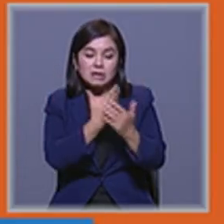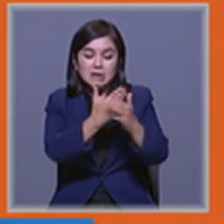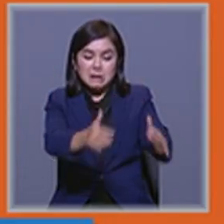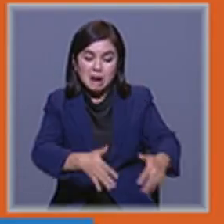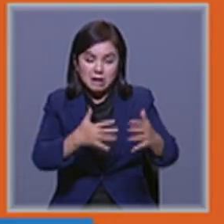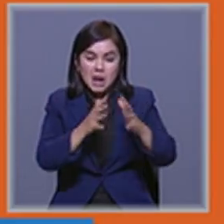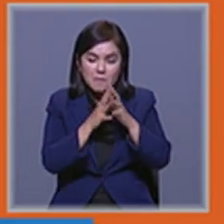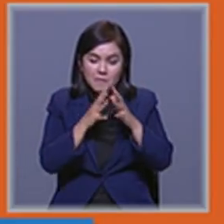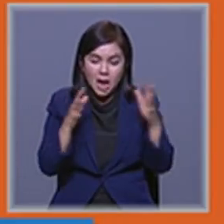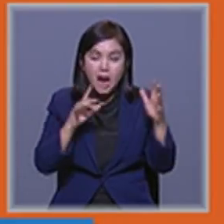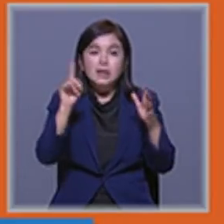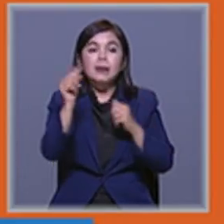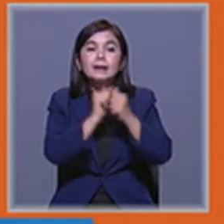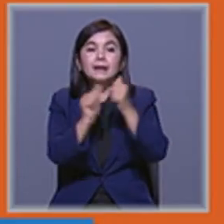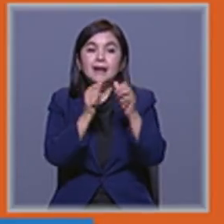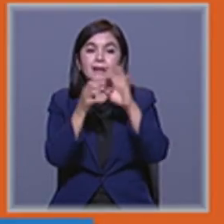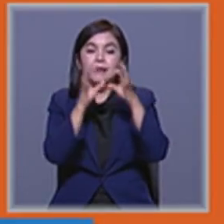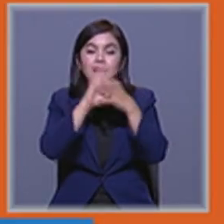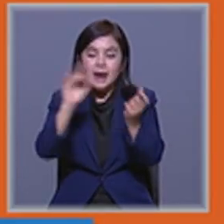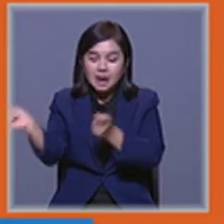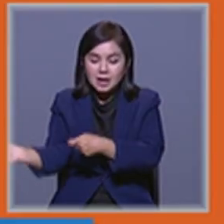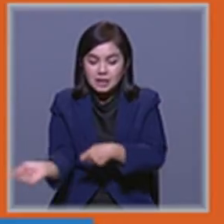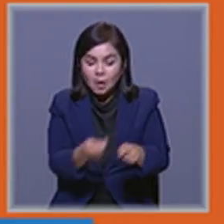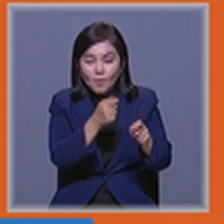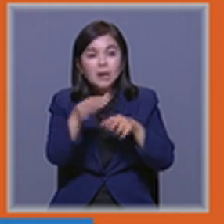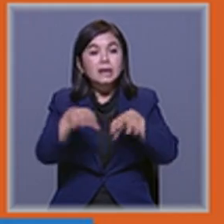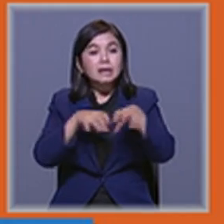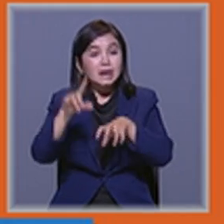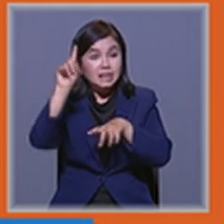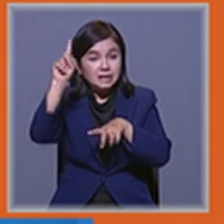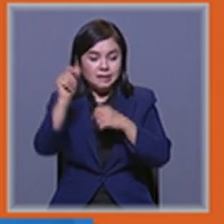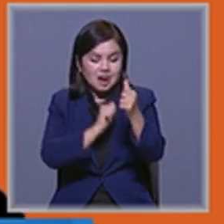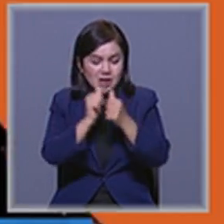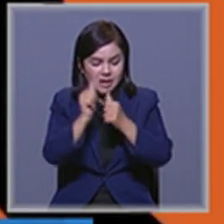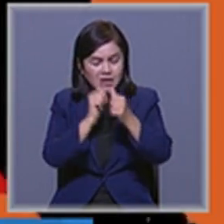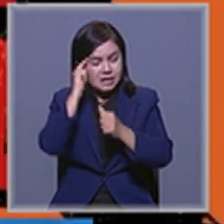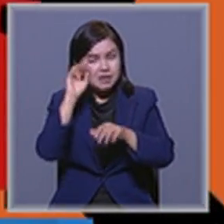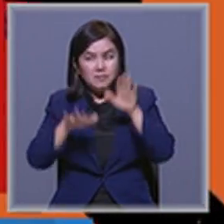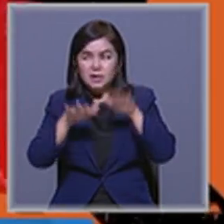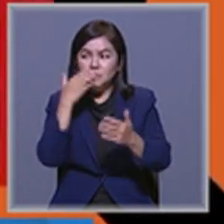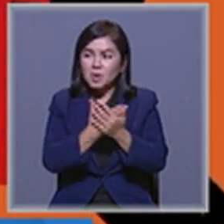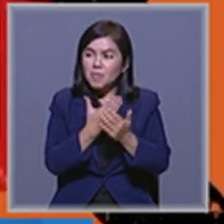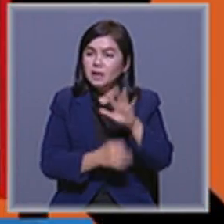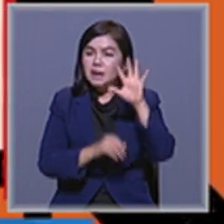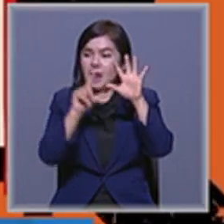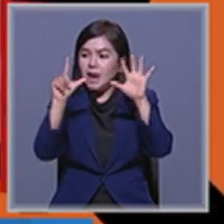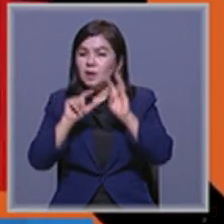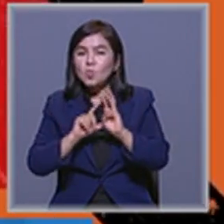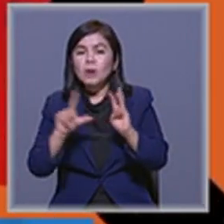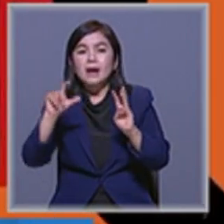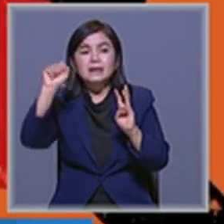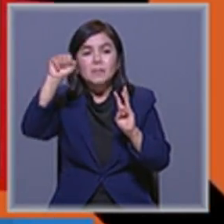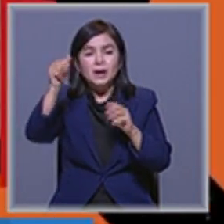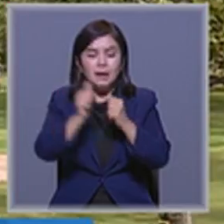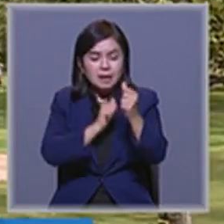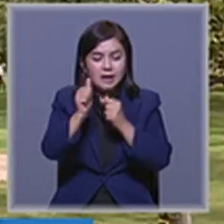นะครับอย่างเช่นจัดกอล์ฟเนี่ยจัดครั้งหนึ่งเดี๋ยวนี้ที่เขาจัดกันเนี่ยนะครับมันก็จะประมาณ5ล้าน6ล้านบาทนะอ